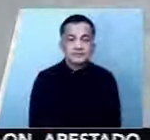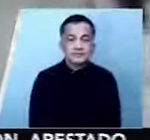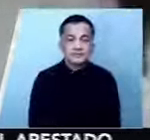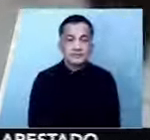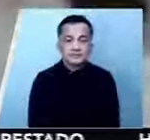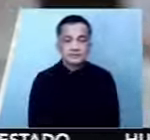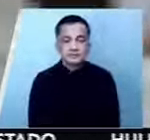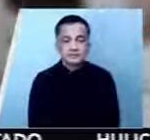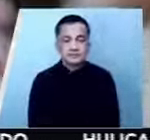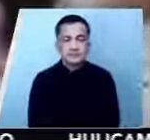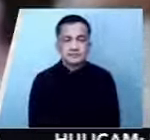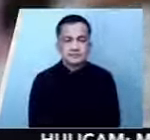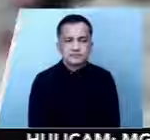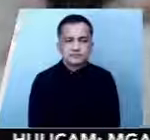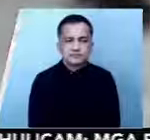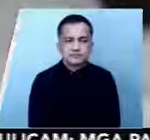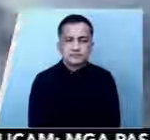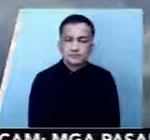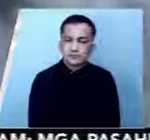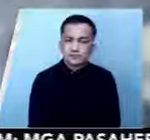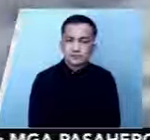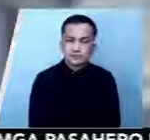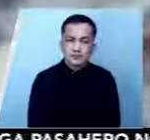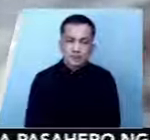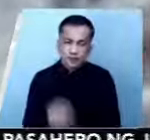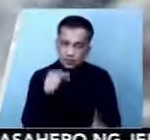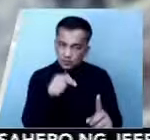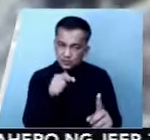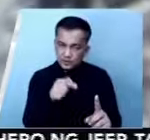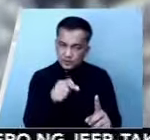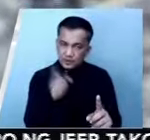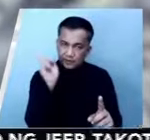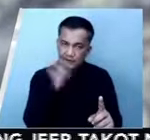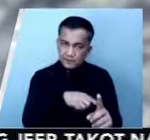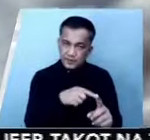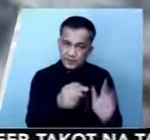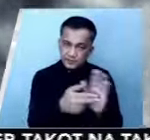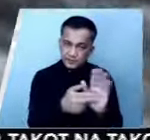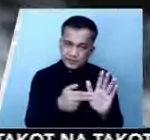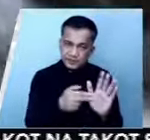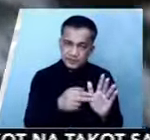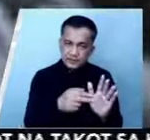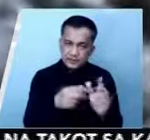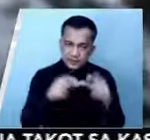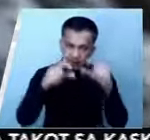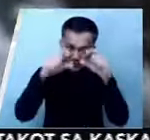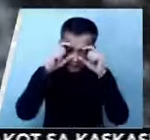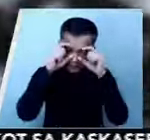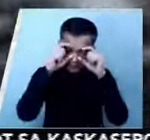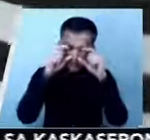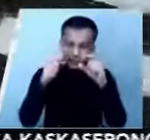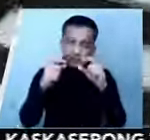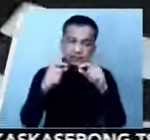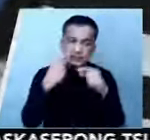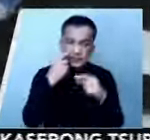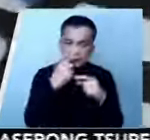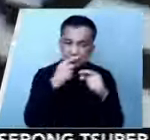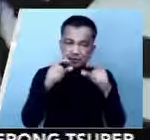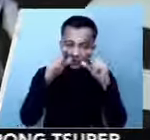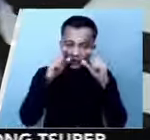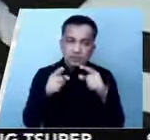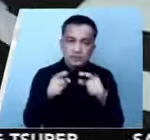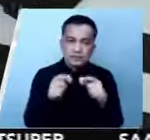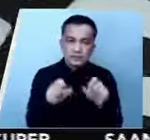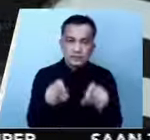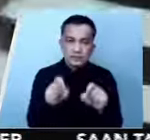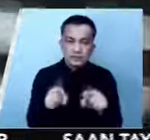NBI NCR. Pakay nila ang mga counterfeit na branded eyeglass at sunglass na ibinibenta ng lantaran. Sinamsam ang